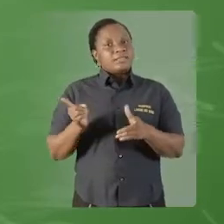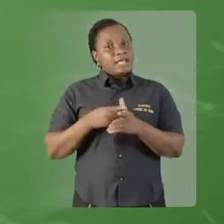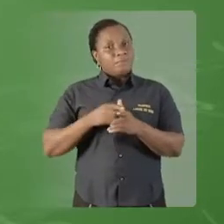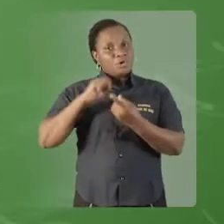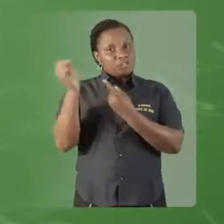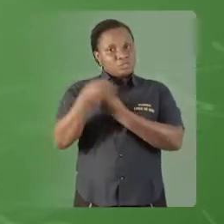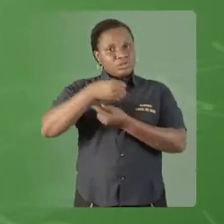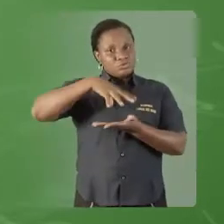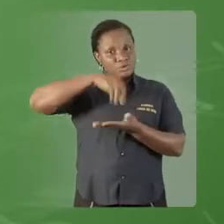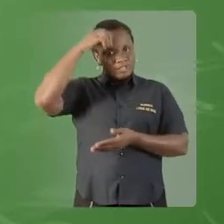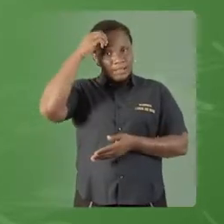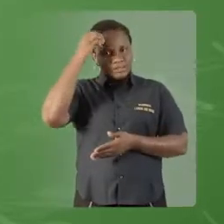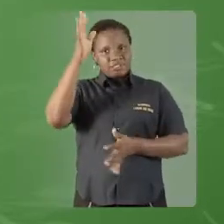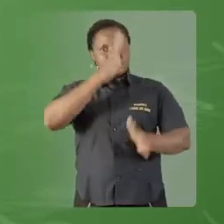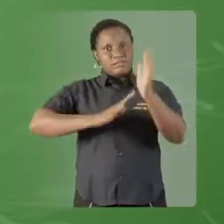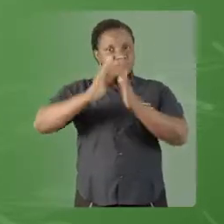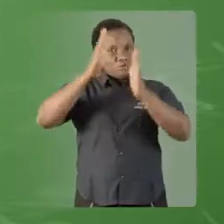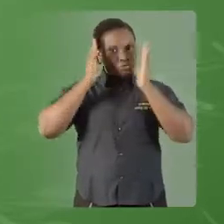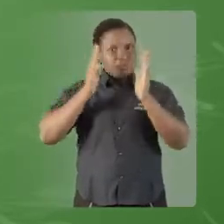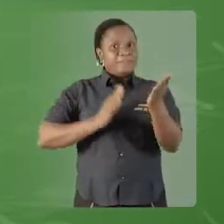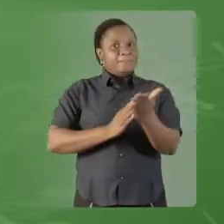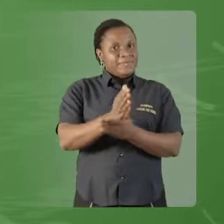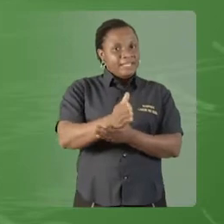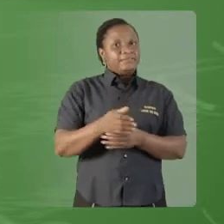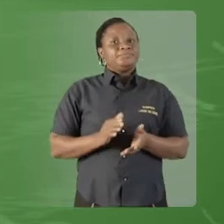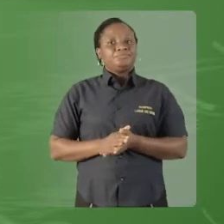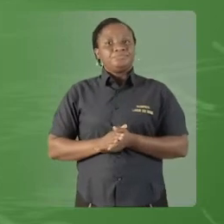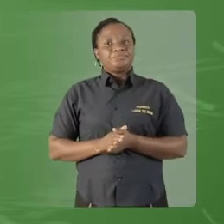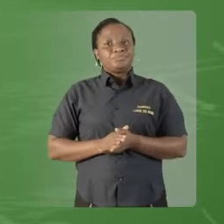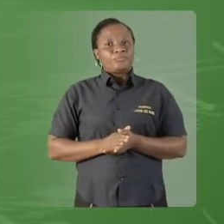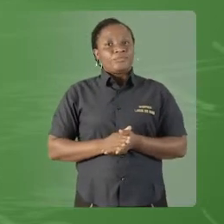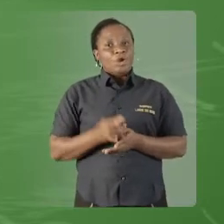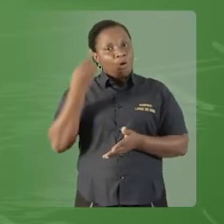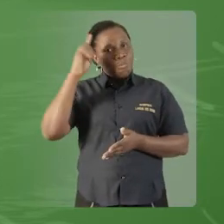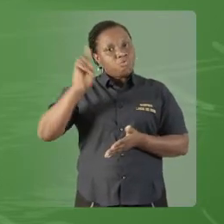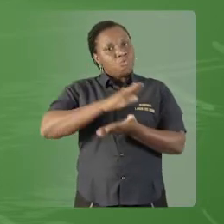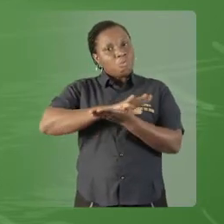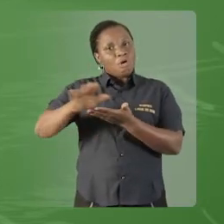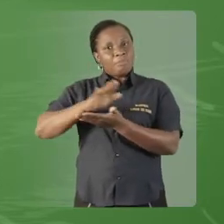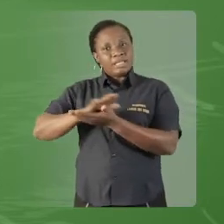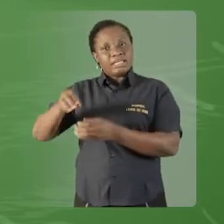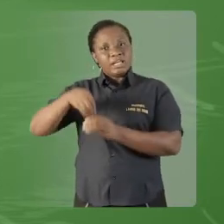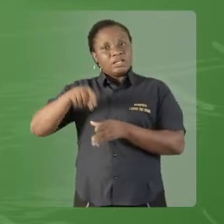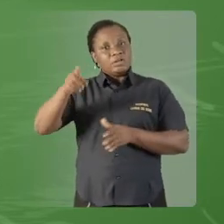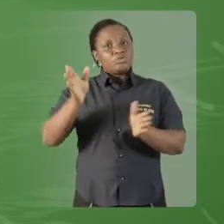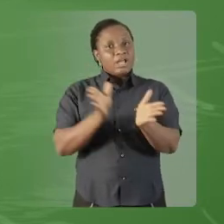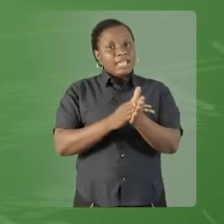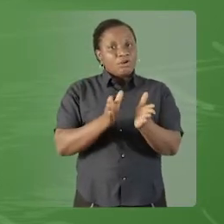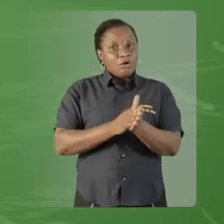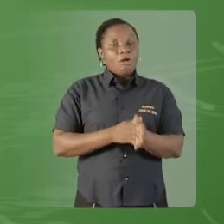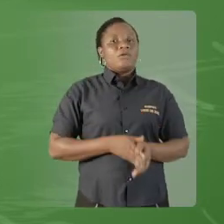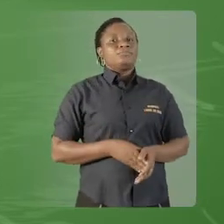leçon par une situation d'apprentissage. Dans le cadre d'une opération de salubrité dans